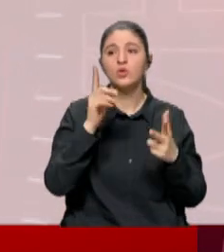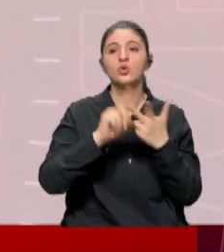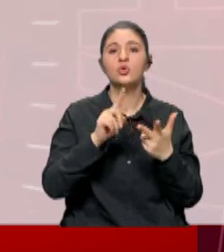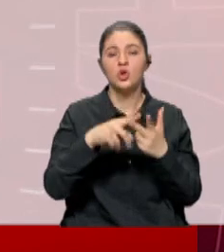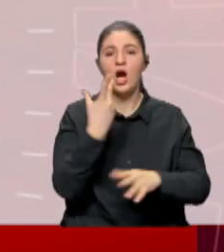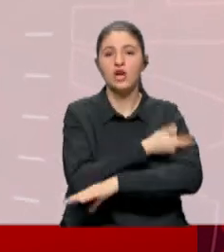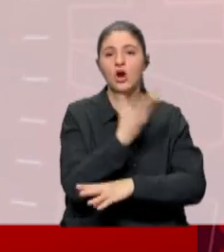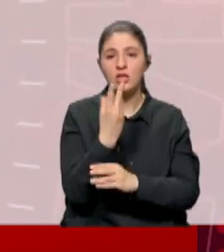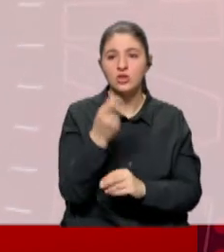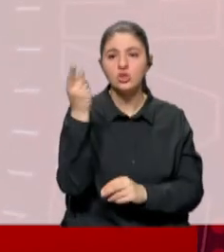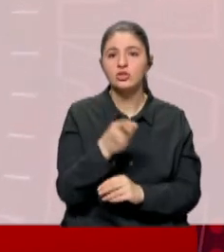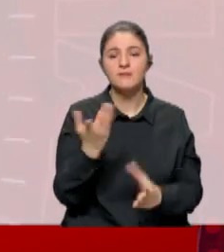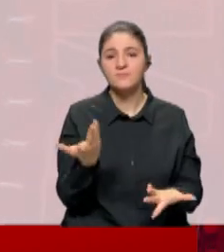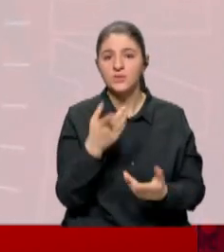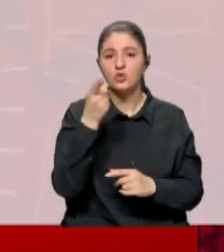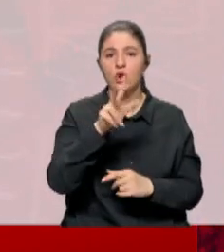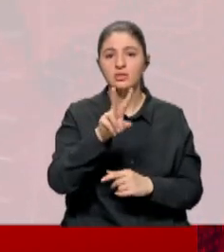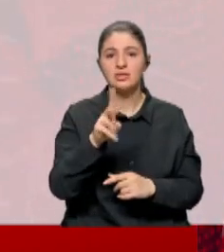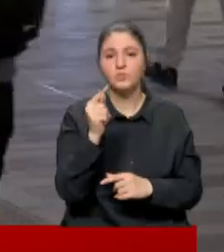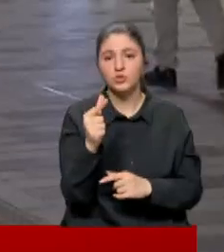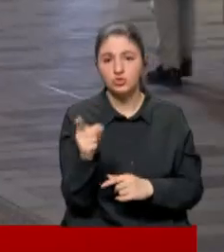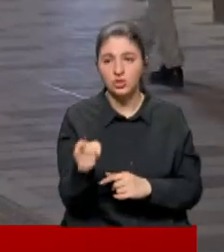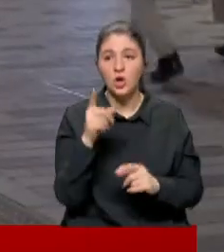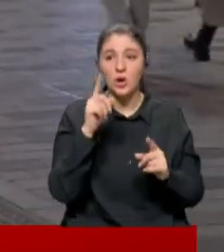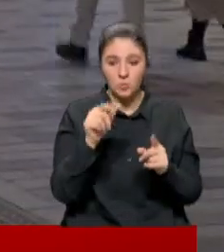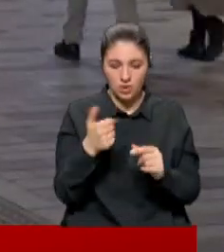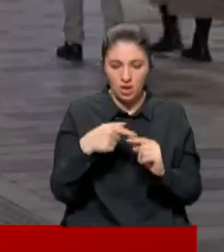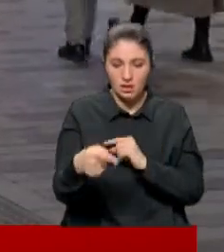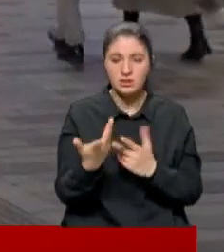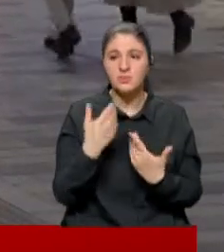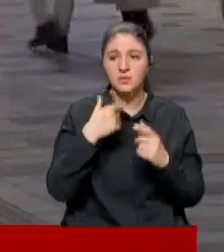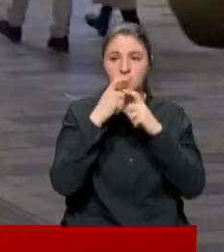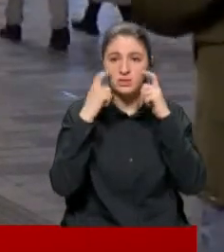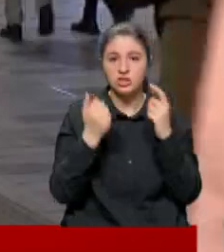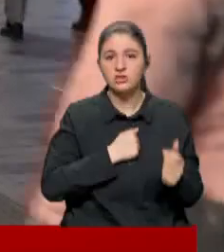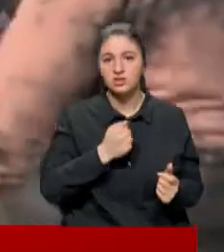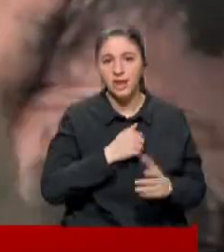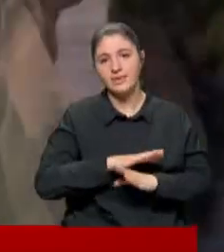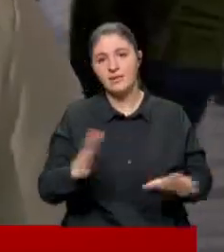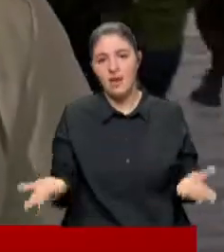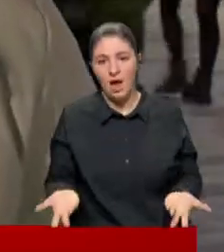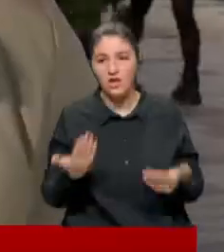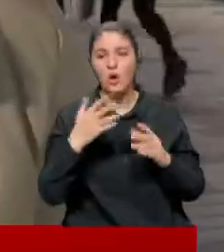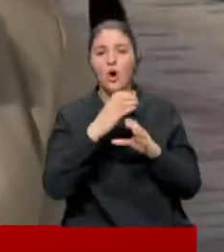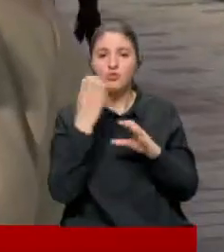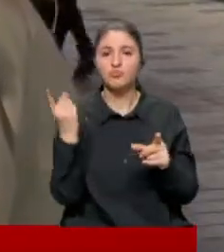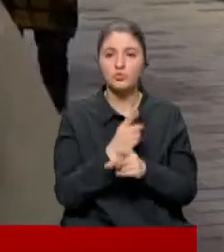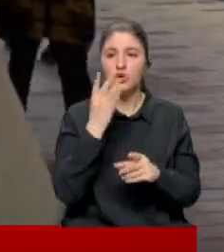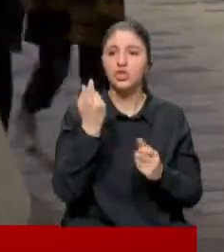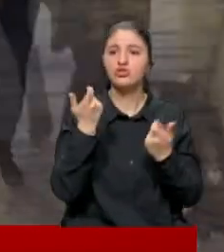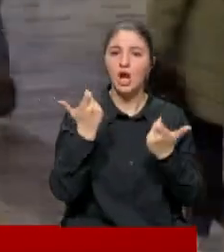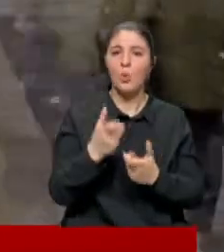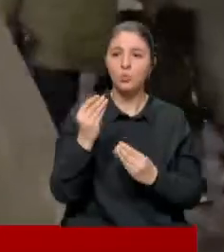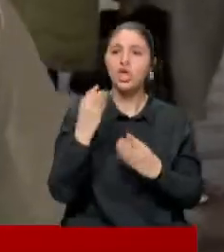doz aşısına olanların oranı ise %32,5. Bugüne kadar zaten biz maskeden sıkıldık. Yeter yani. Toplu taşıma olsun, iş